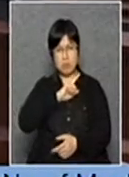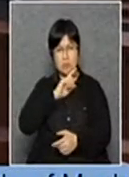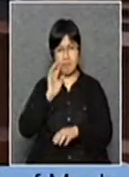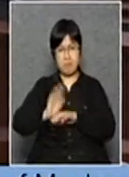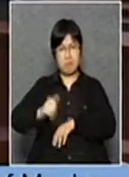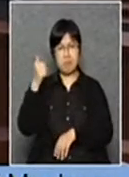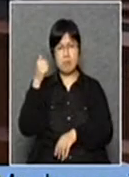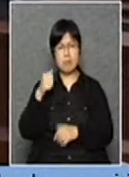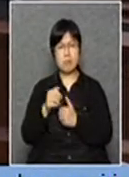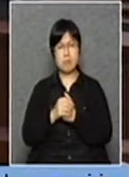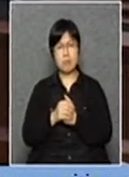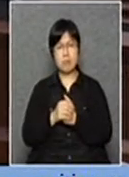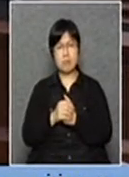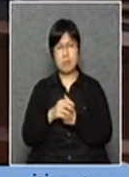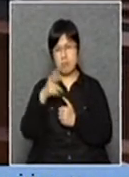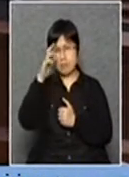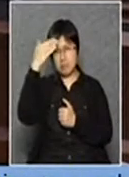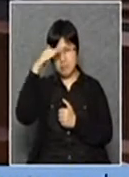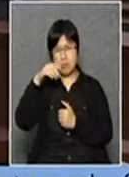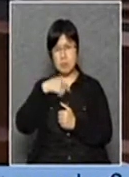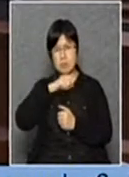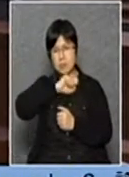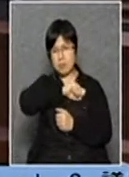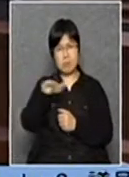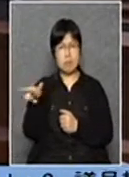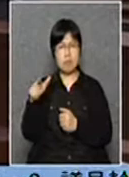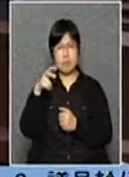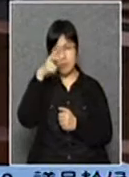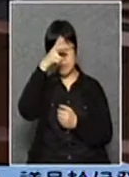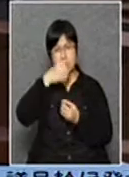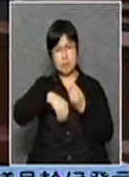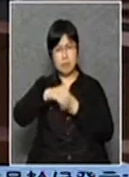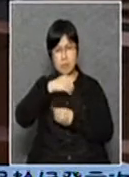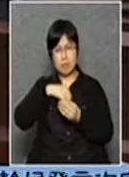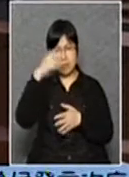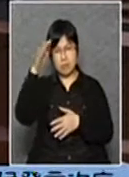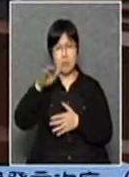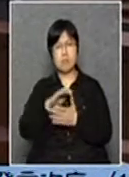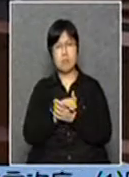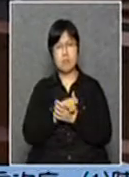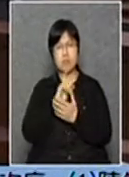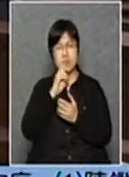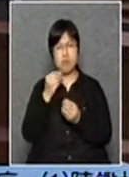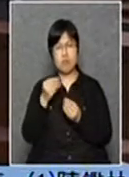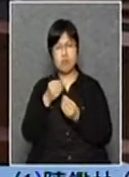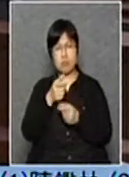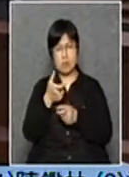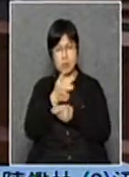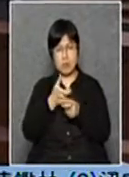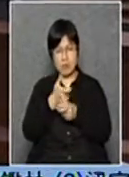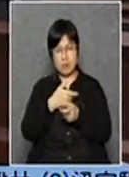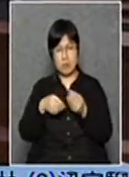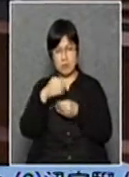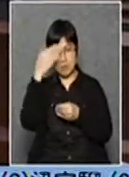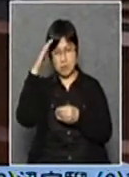的，他們理解，他們比我們更加理解整個政府的運作，更加懂得理財之道，於是很多時候呢他